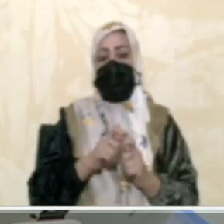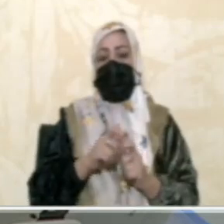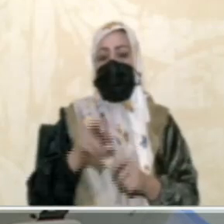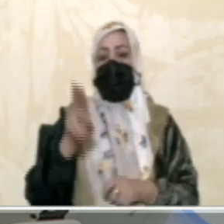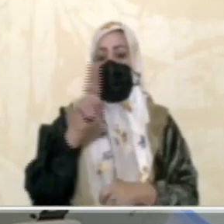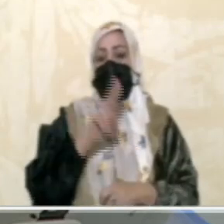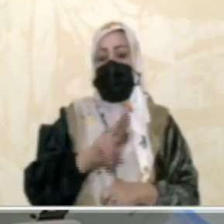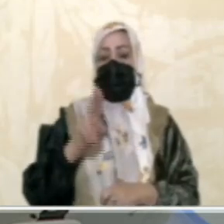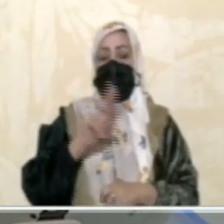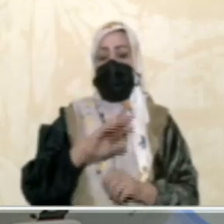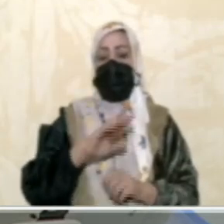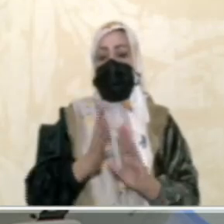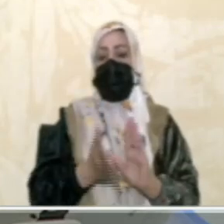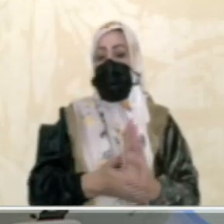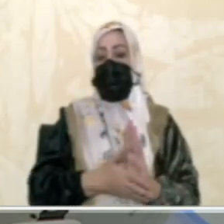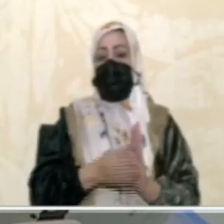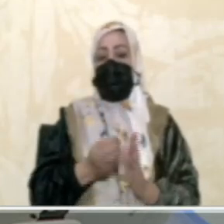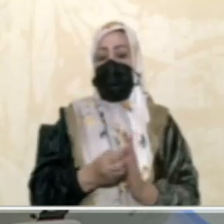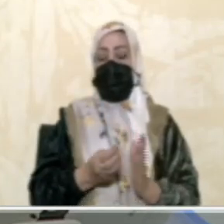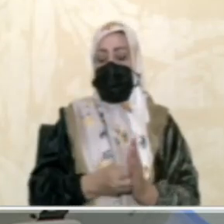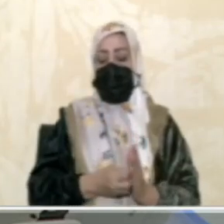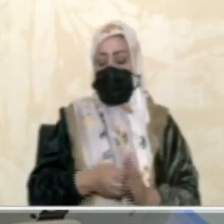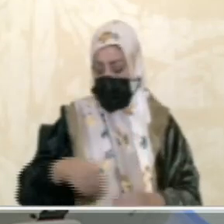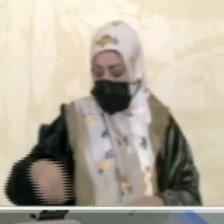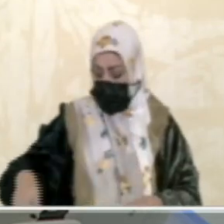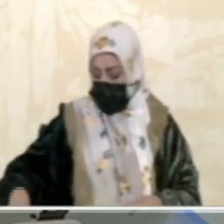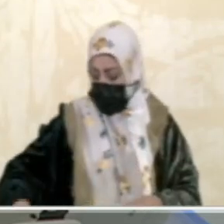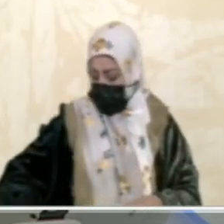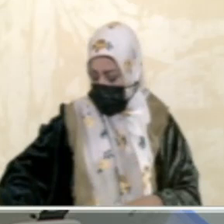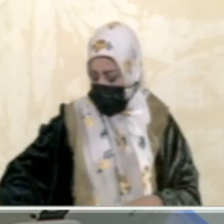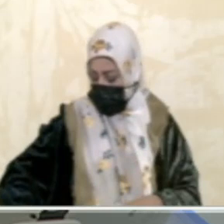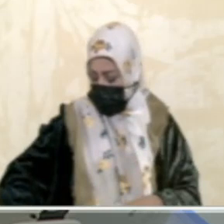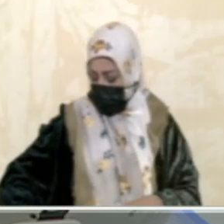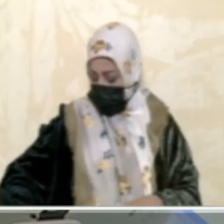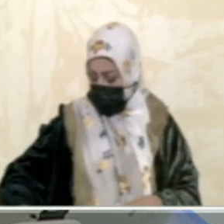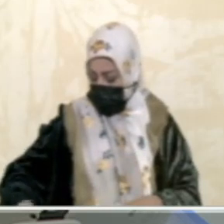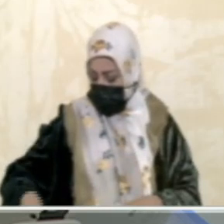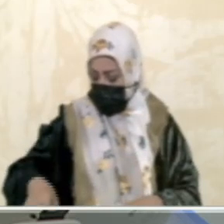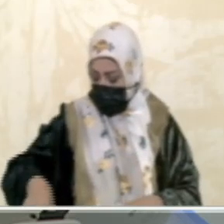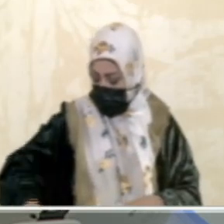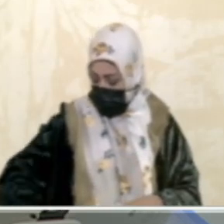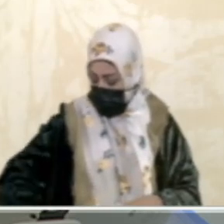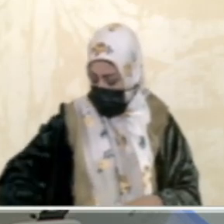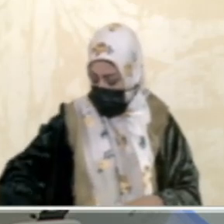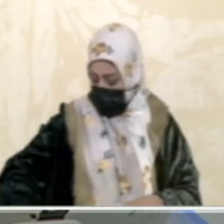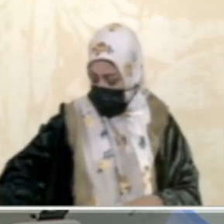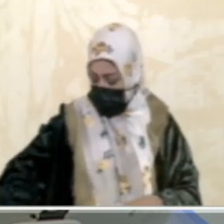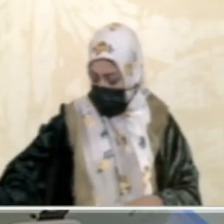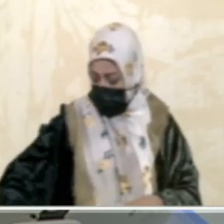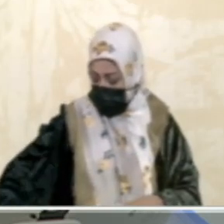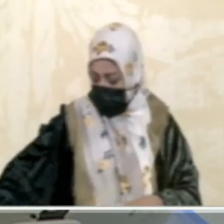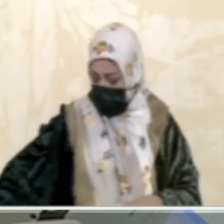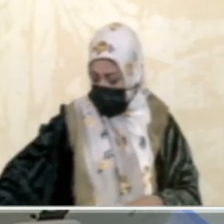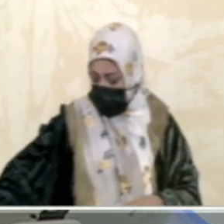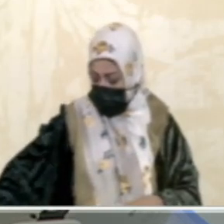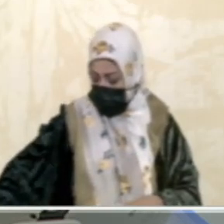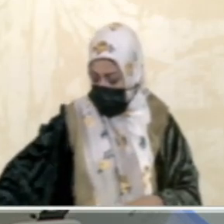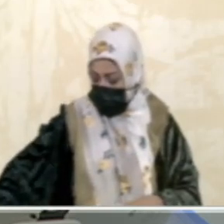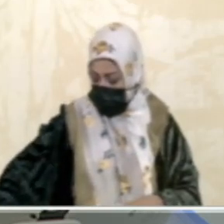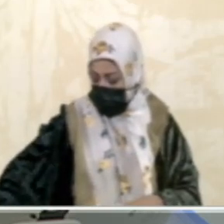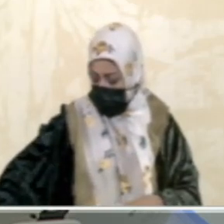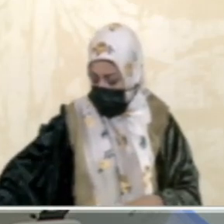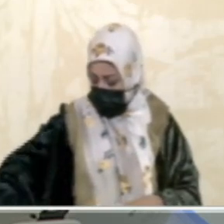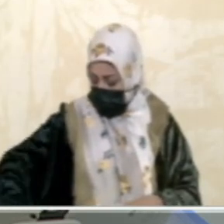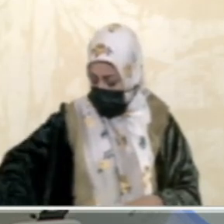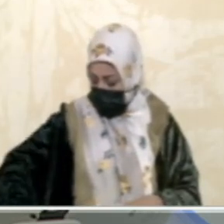لانك حينئذ تصلي صلاه اختلف العلماء في حكم في حكمها وهذا قاعده